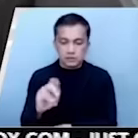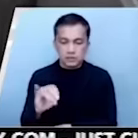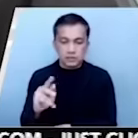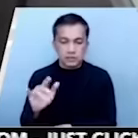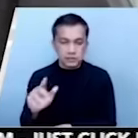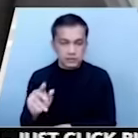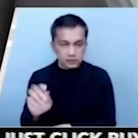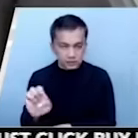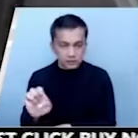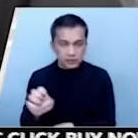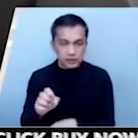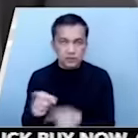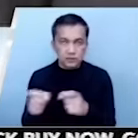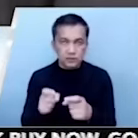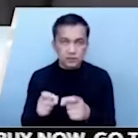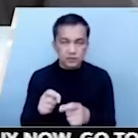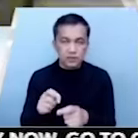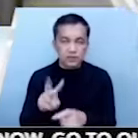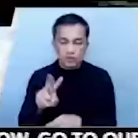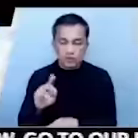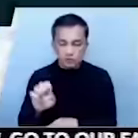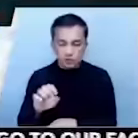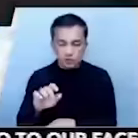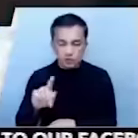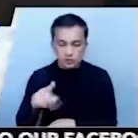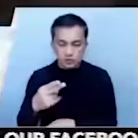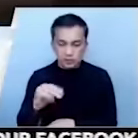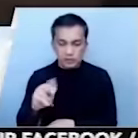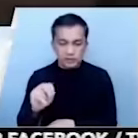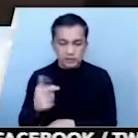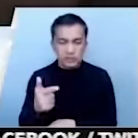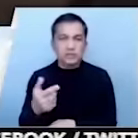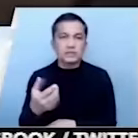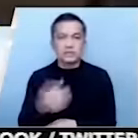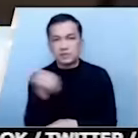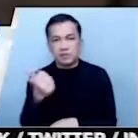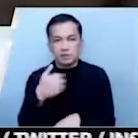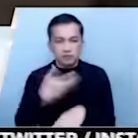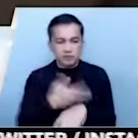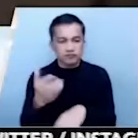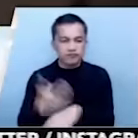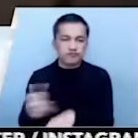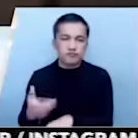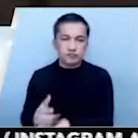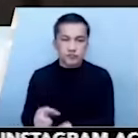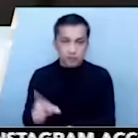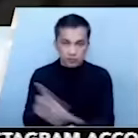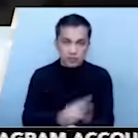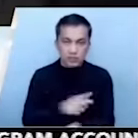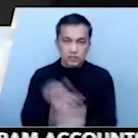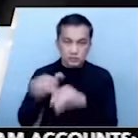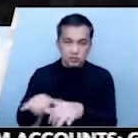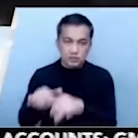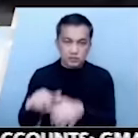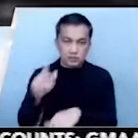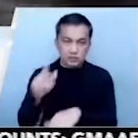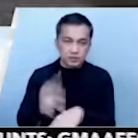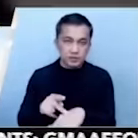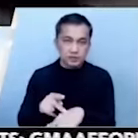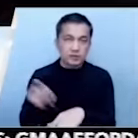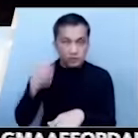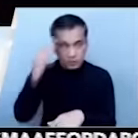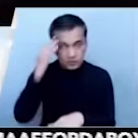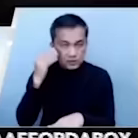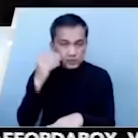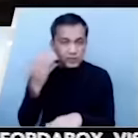voice phishing and other fraudulent activities. Matagal na raw lang sa Pilipinas ang pugante. Pero nung isang taon lang na-issuean ng